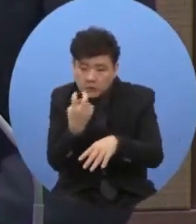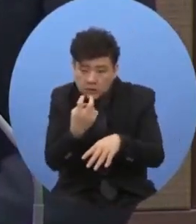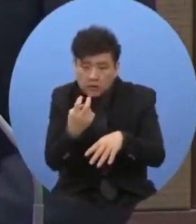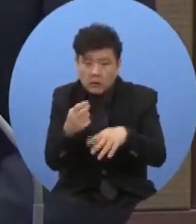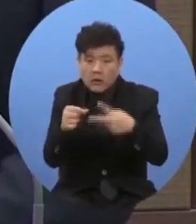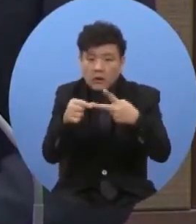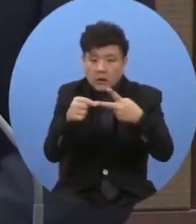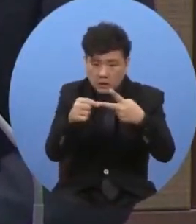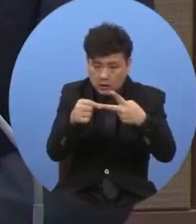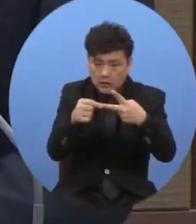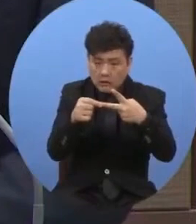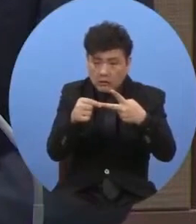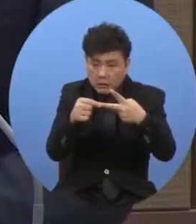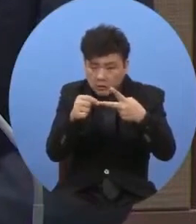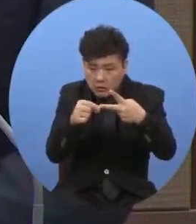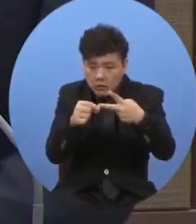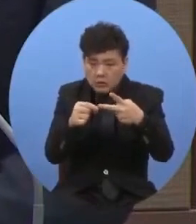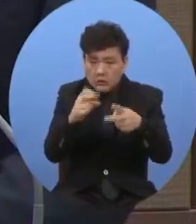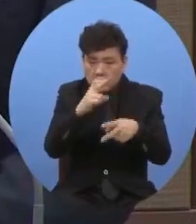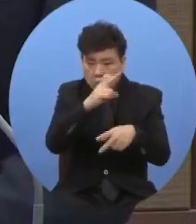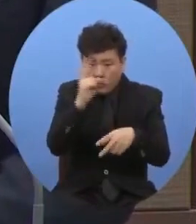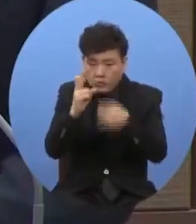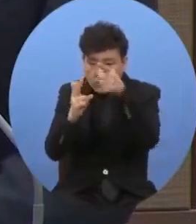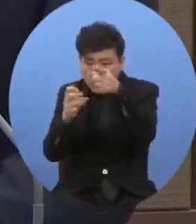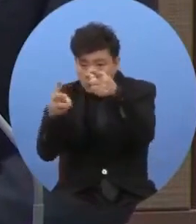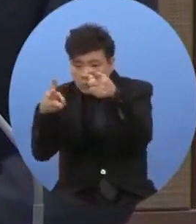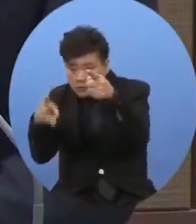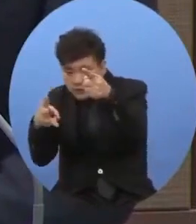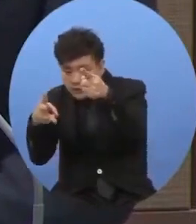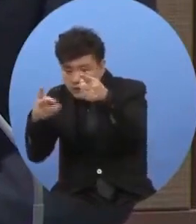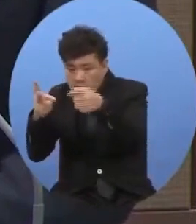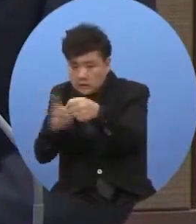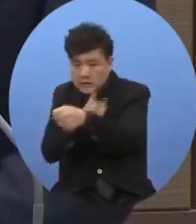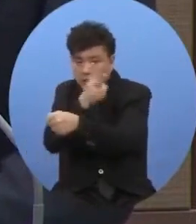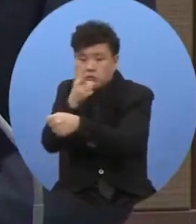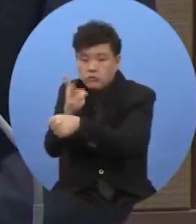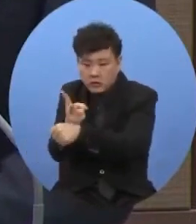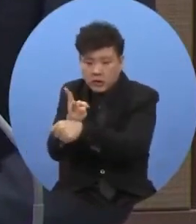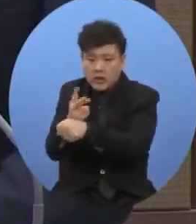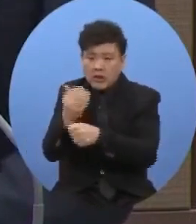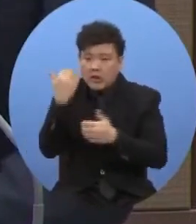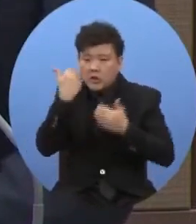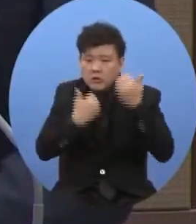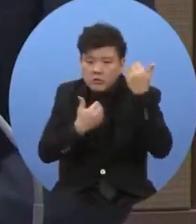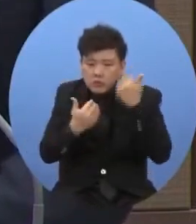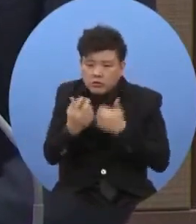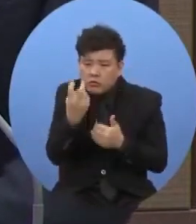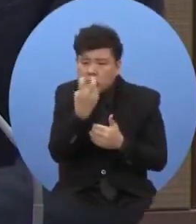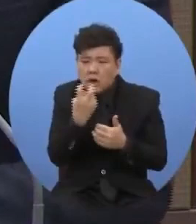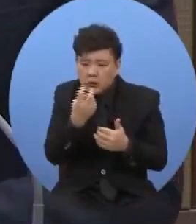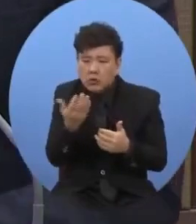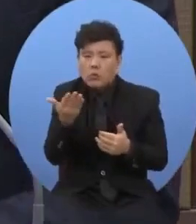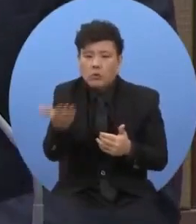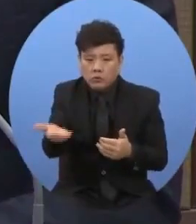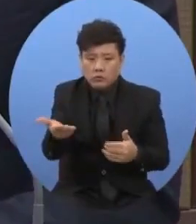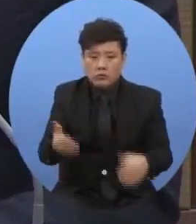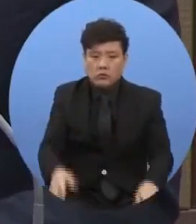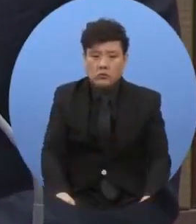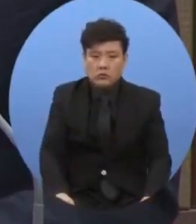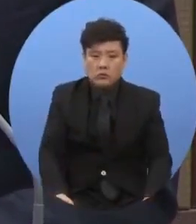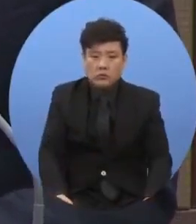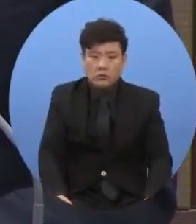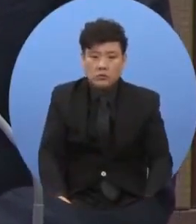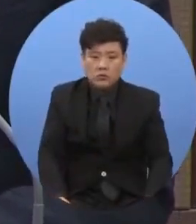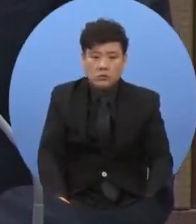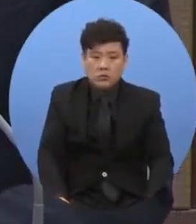1시에 하교했을 때 3시까지 일종의 보편적으로 누구나 이걸 돌봄을 제공하는 건데 18시까지 저희가 가장